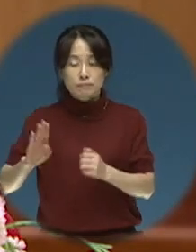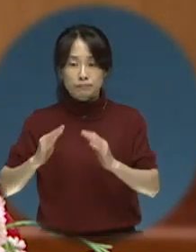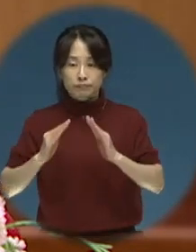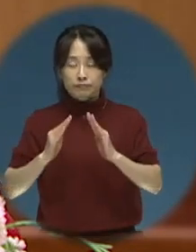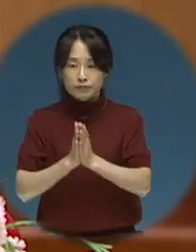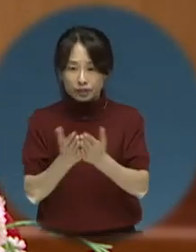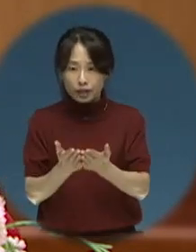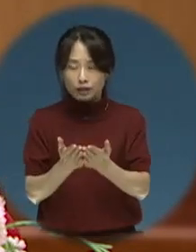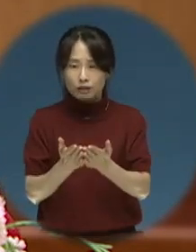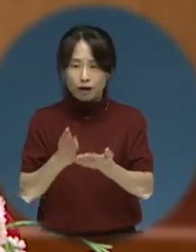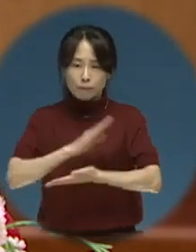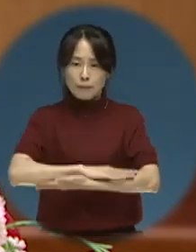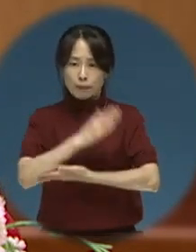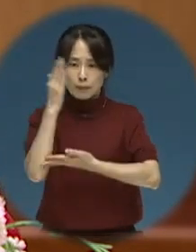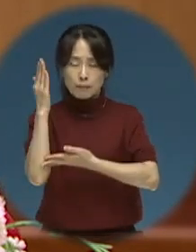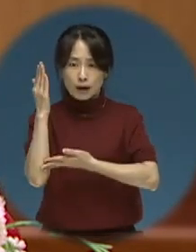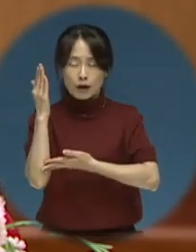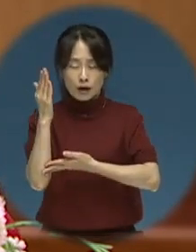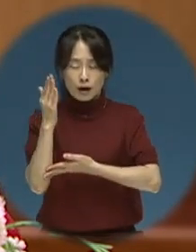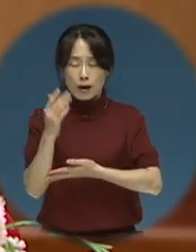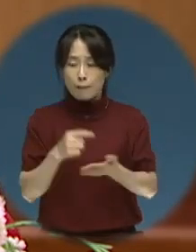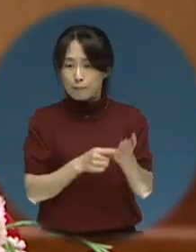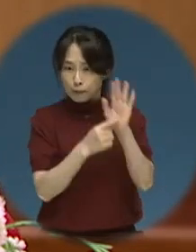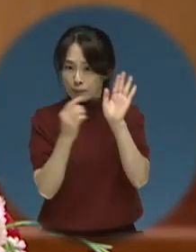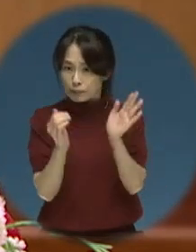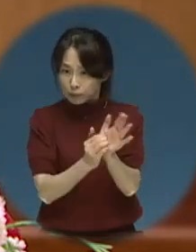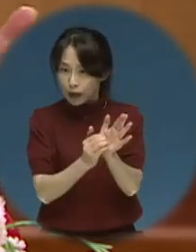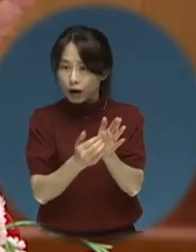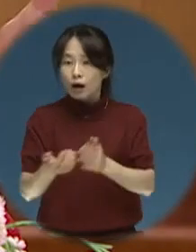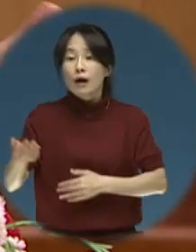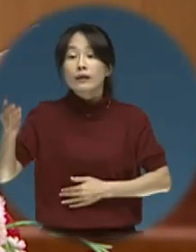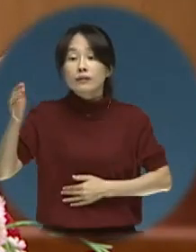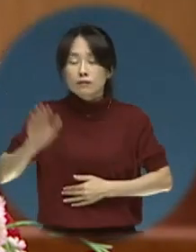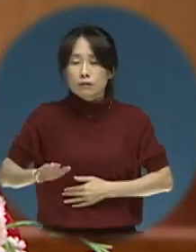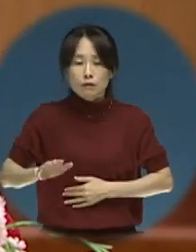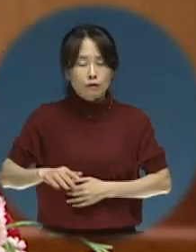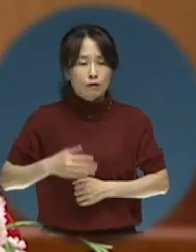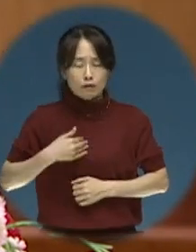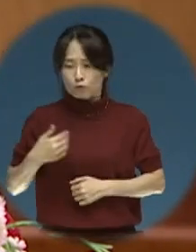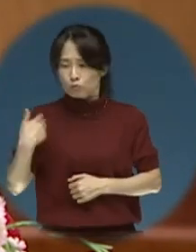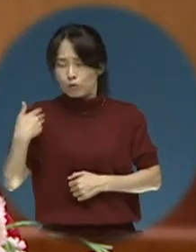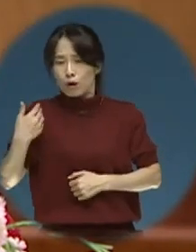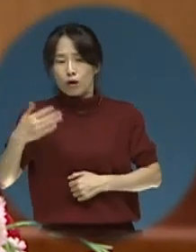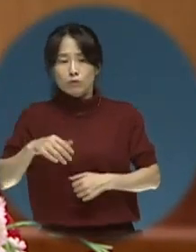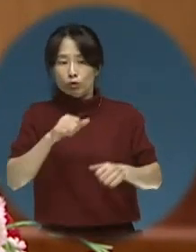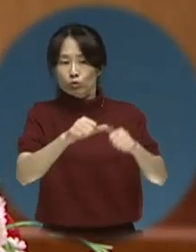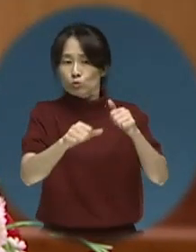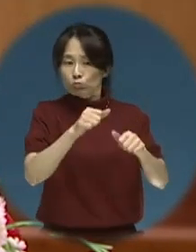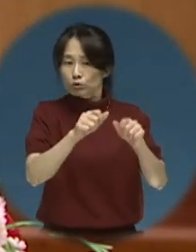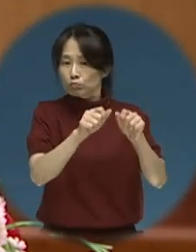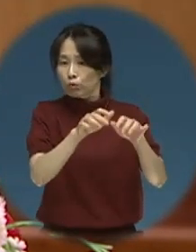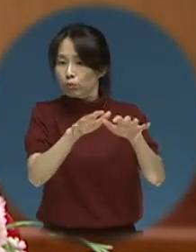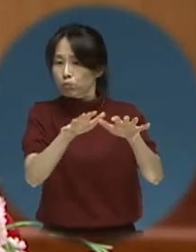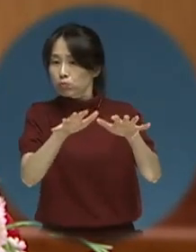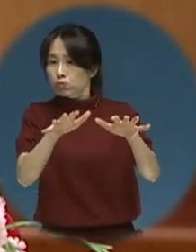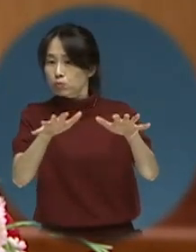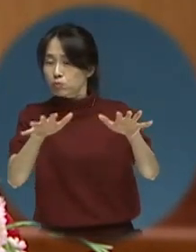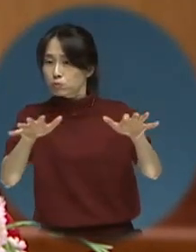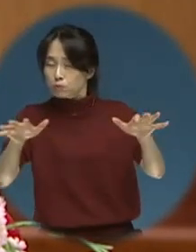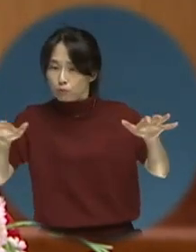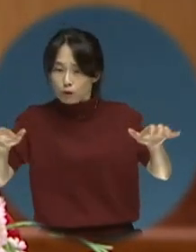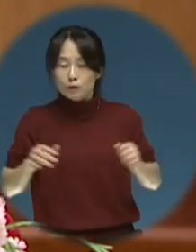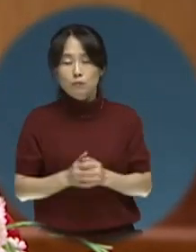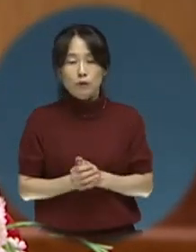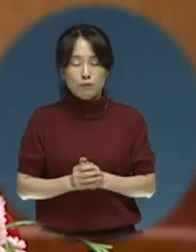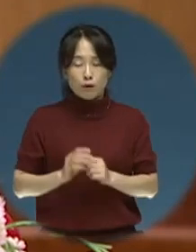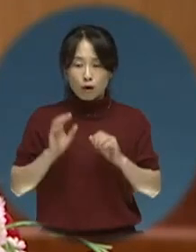그게 막 저도 모르게 이렇게 무슨 소문처럼, 풍문처럼 돌아서 책받침에도 그려져 있고